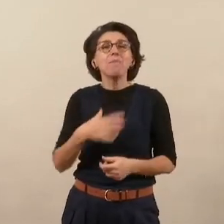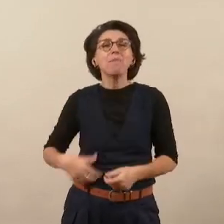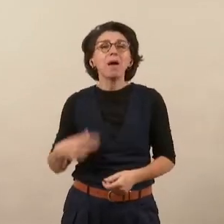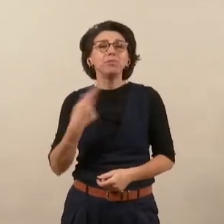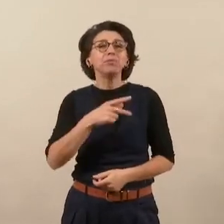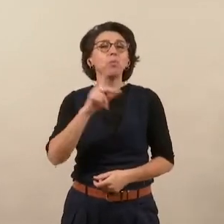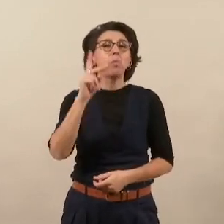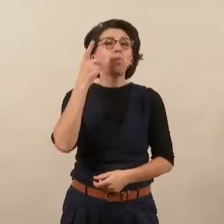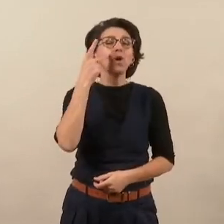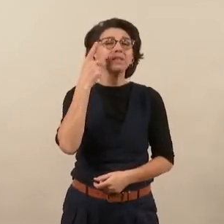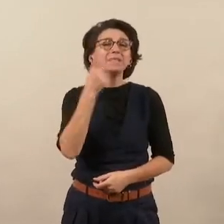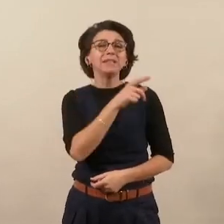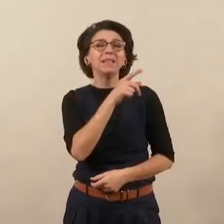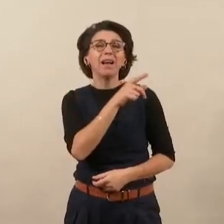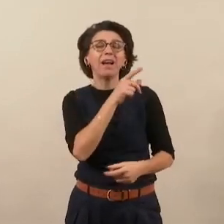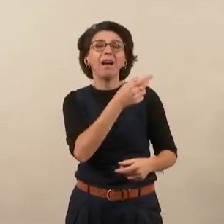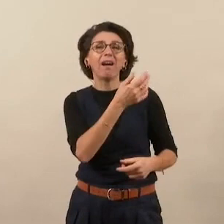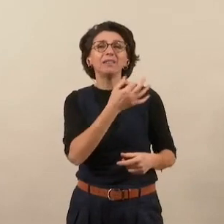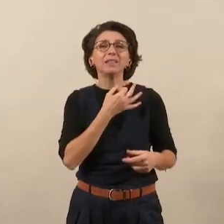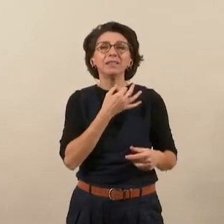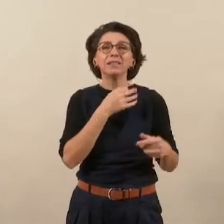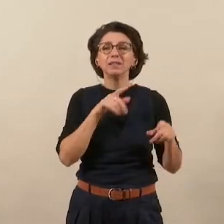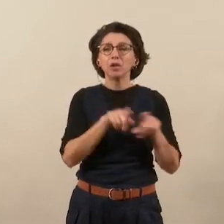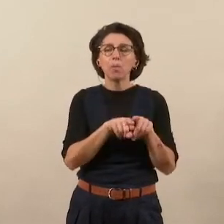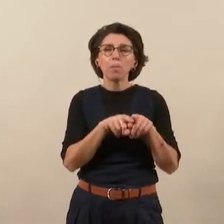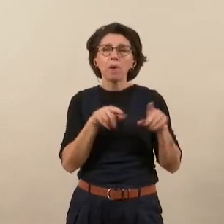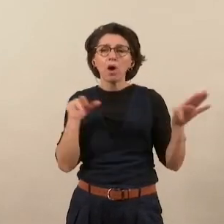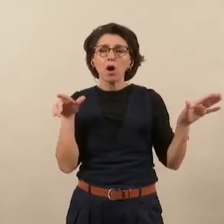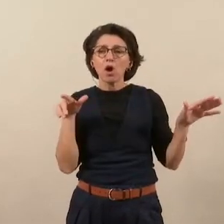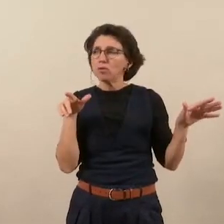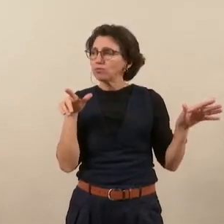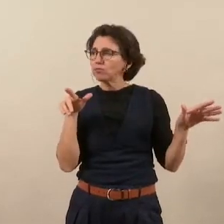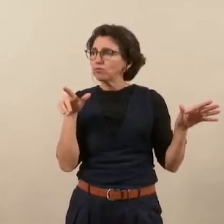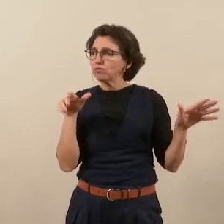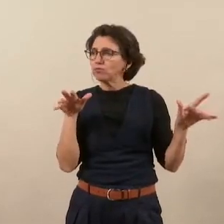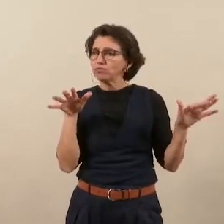plus faire partie des rêves des enfants.